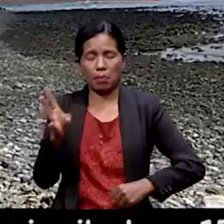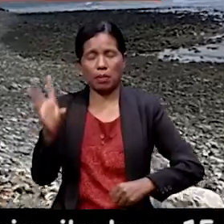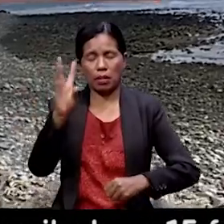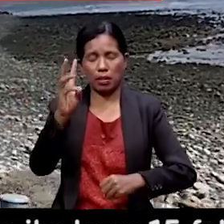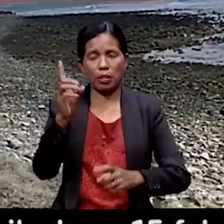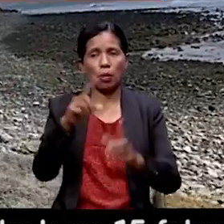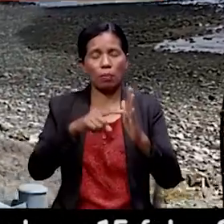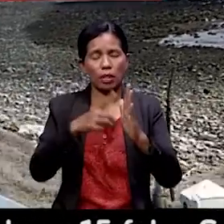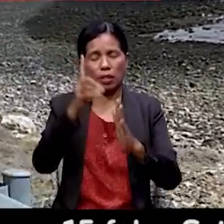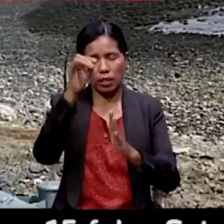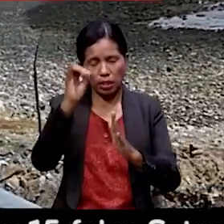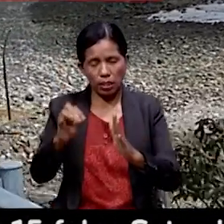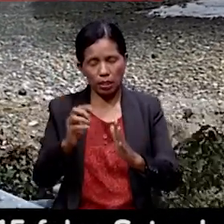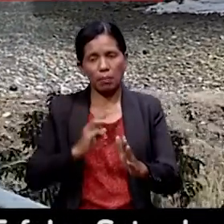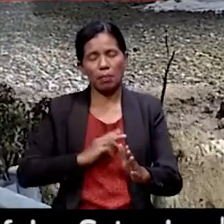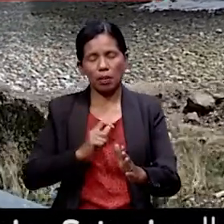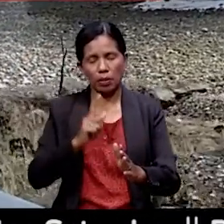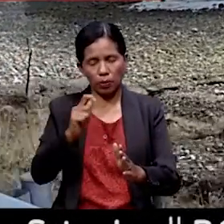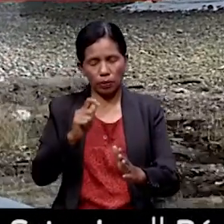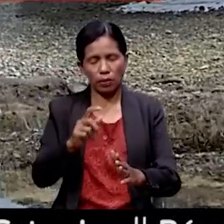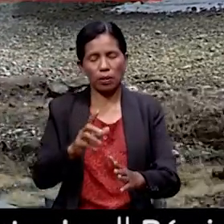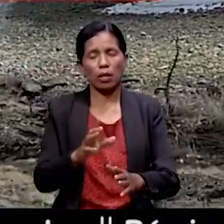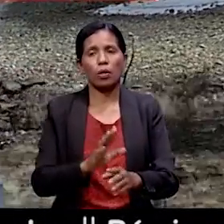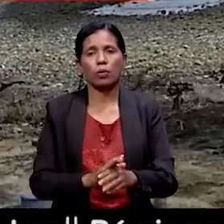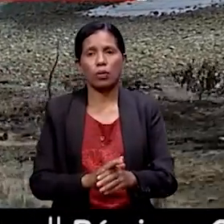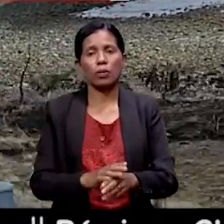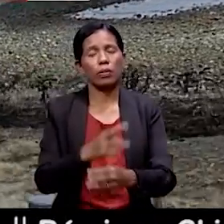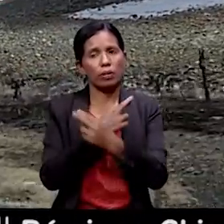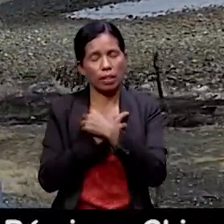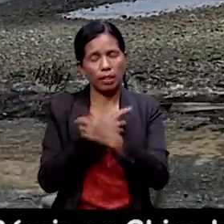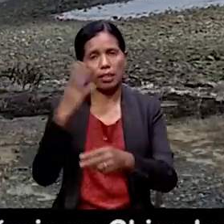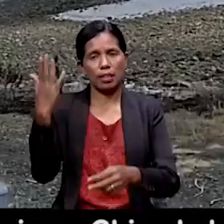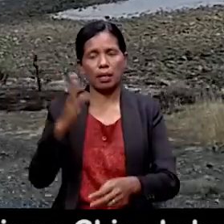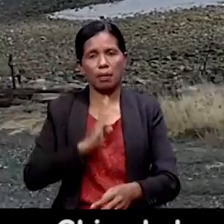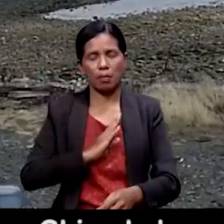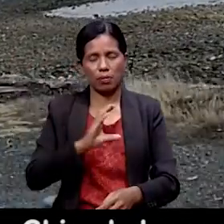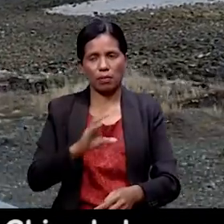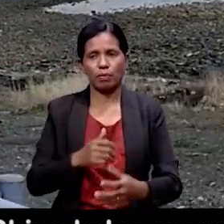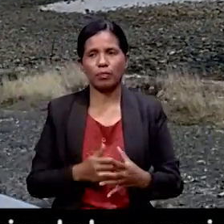mana tutu no descansa ia bakau vilan. Agustin da Costa, Dilma Suzetti, Ziemen.